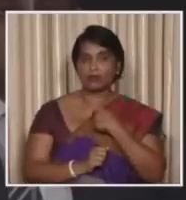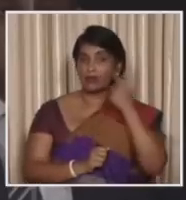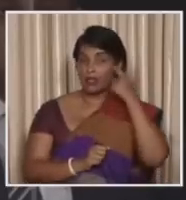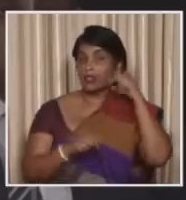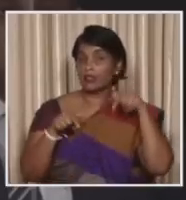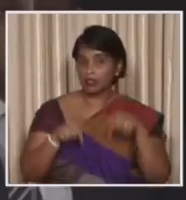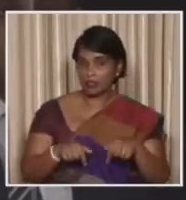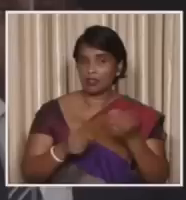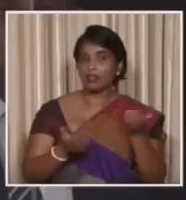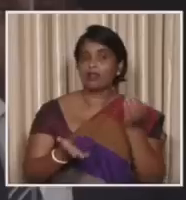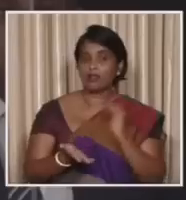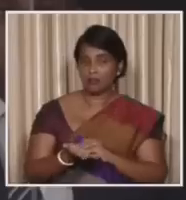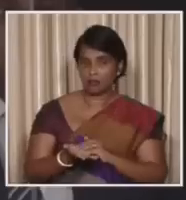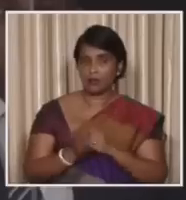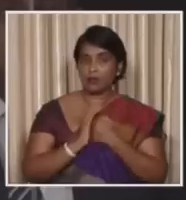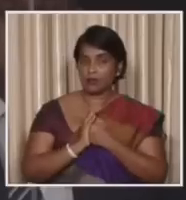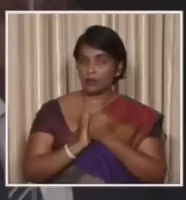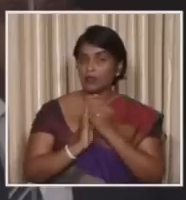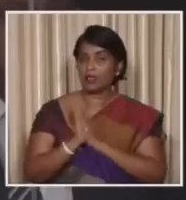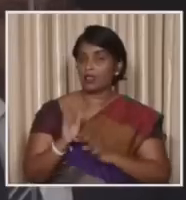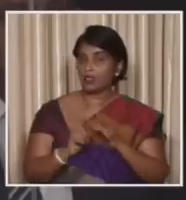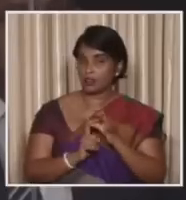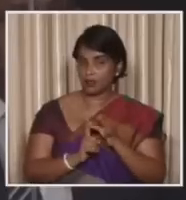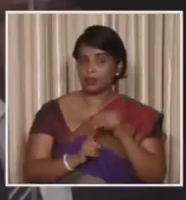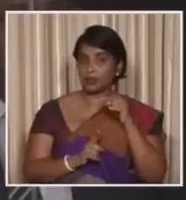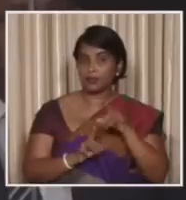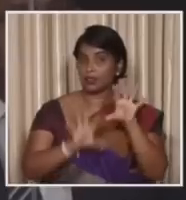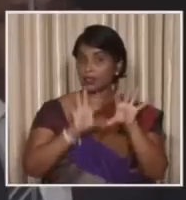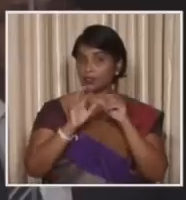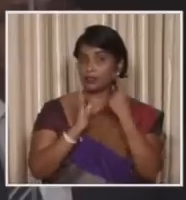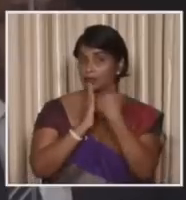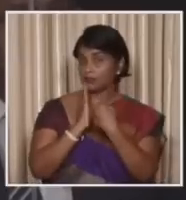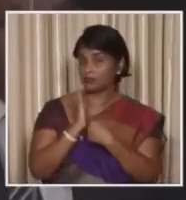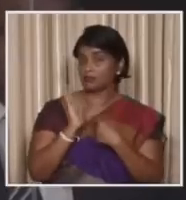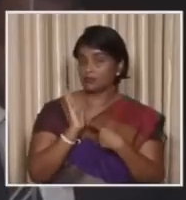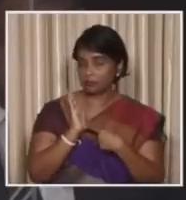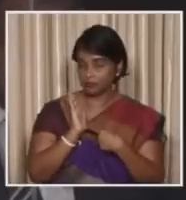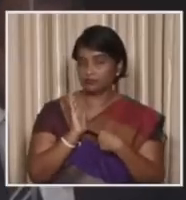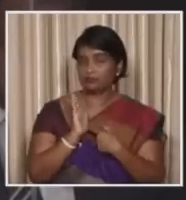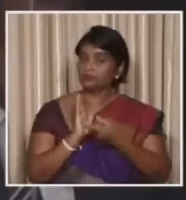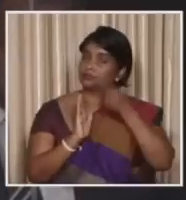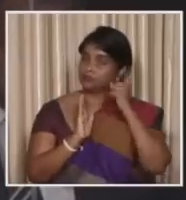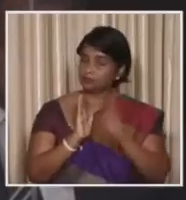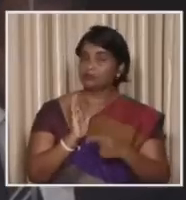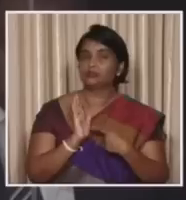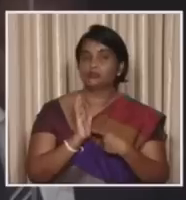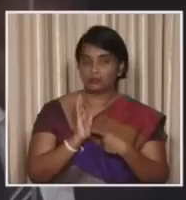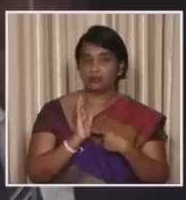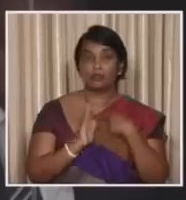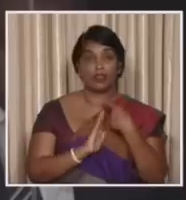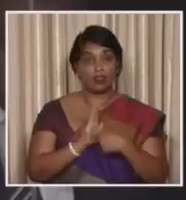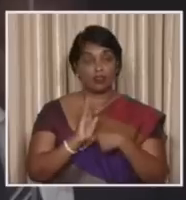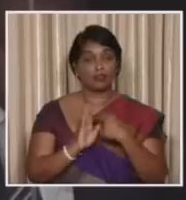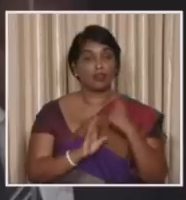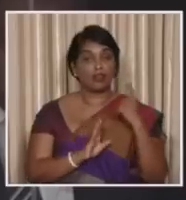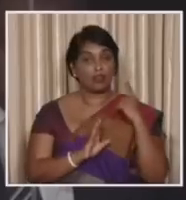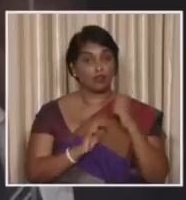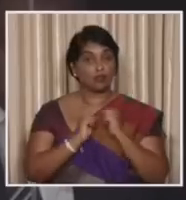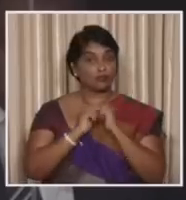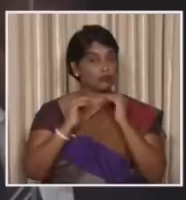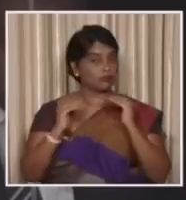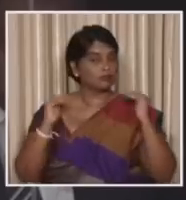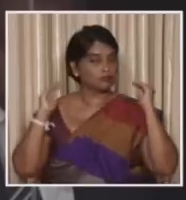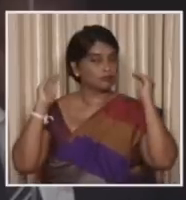දැන් වුණත් නැවතත් ගරු ඇමතුමා මේ සිලෙක්ටඩ් ලිස්ට් කියන එක අනිවාර්යයෙන්ම රටක හමුදාව කෘත්‍රිමය